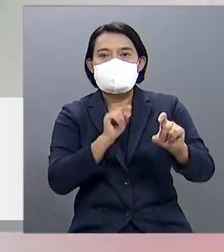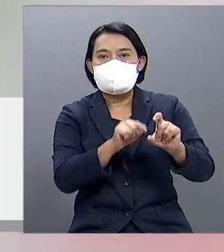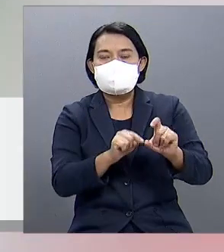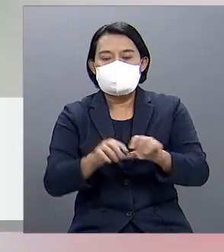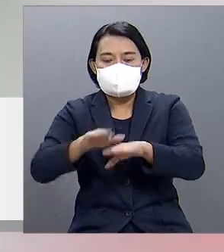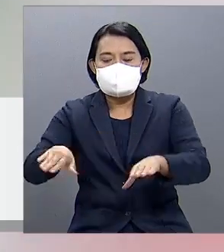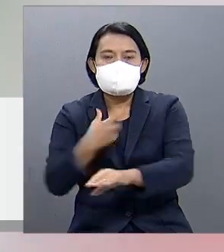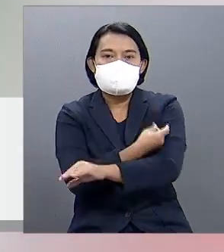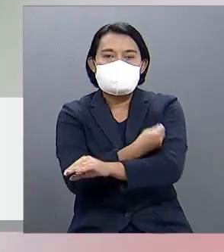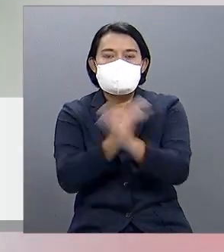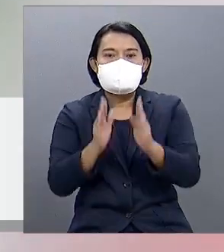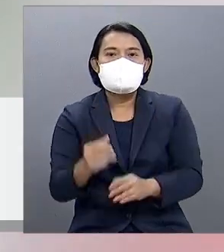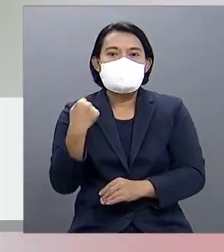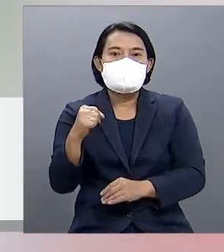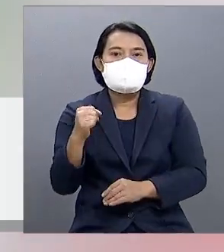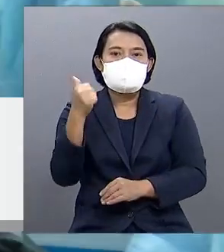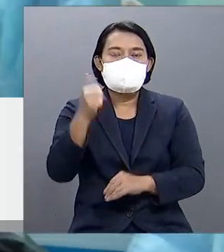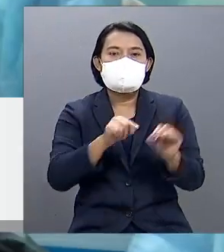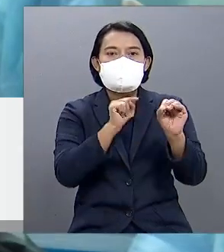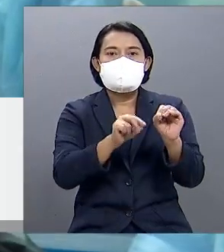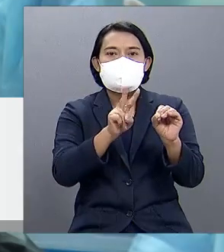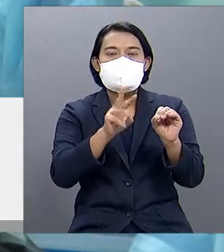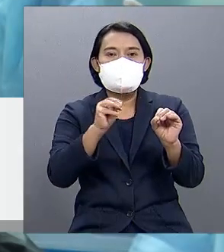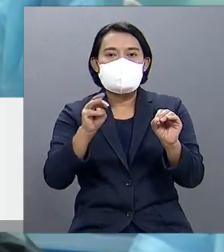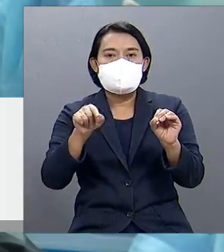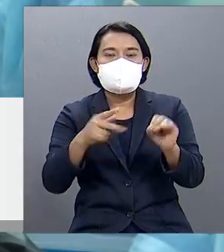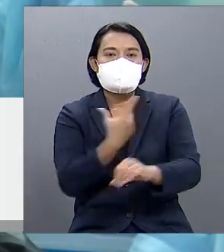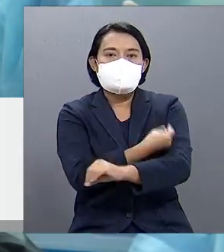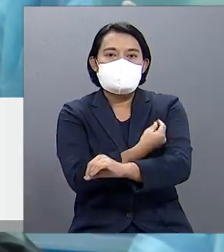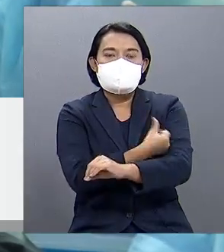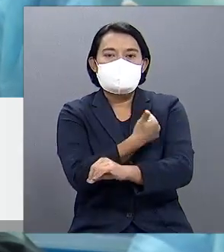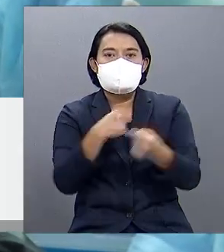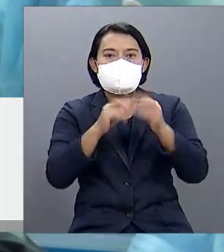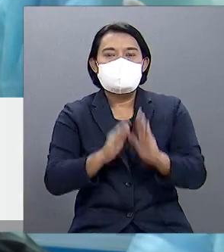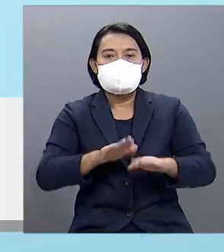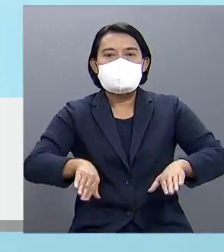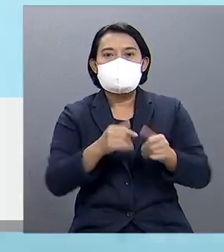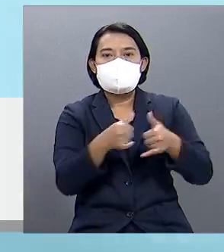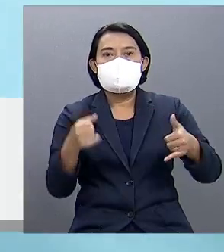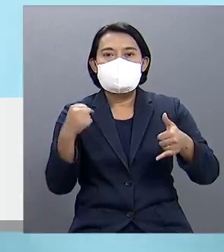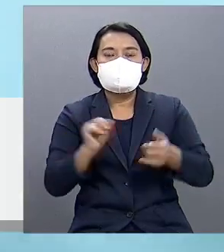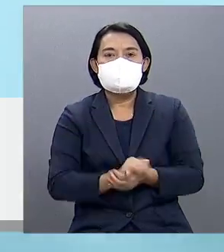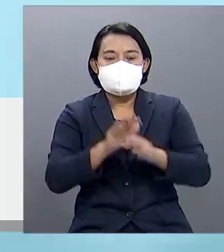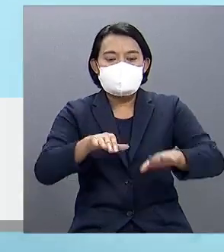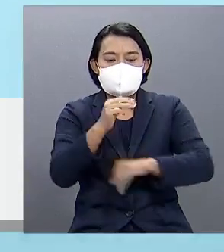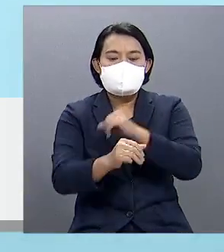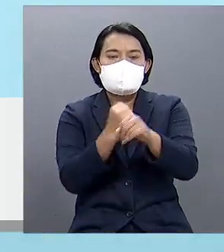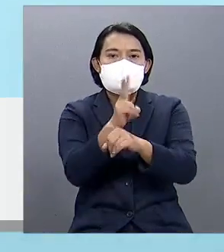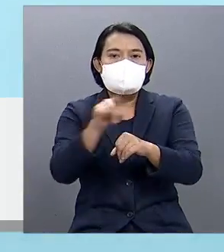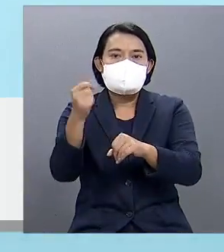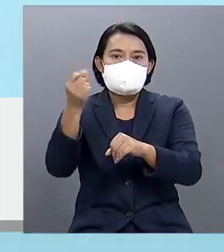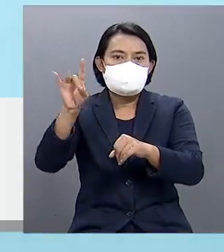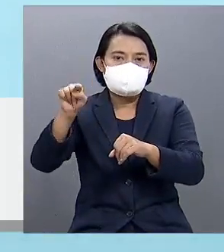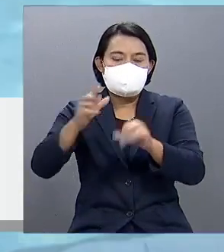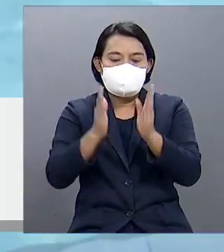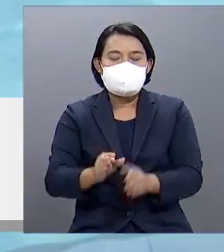นคนละ 0.2 มิลลิลิตรค่ะก็มีรายงานว่าเด็กนักเรียนอายุ 12-18 ปีตอนนี้5ล้านคนได้รับเข็ม